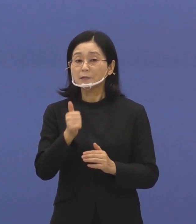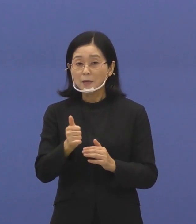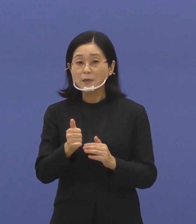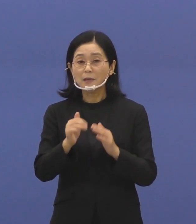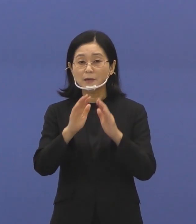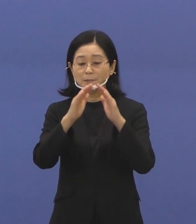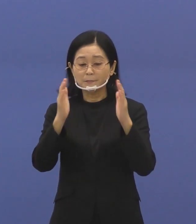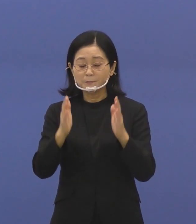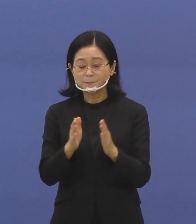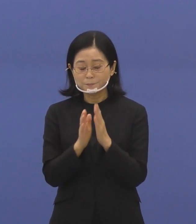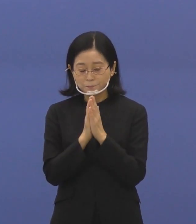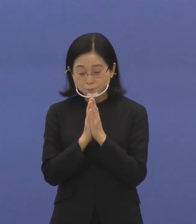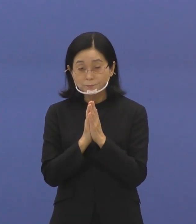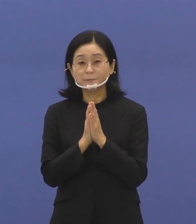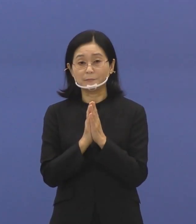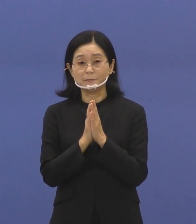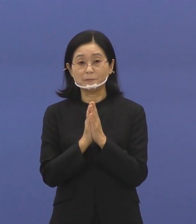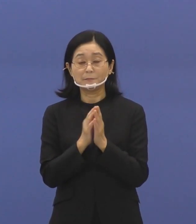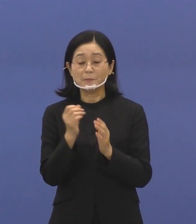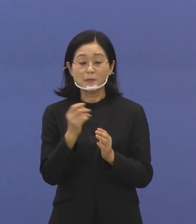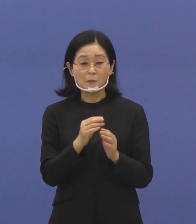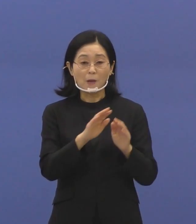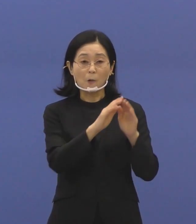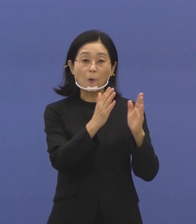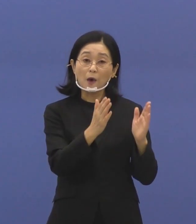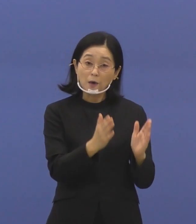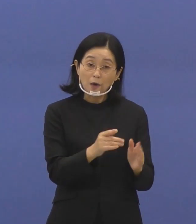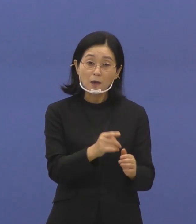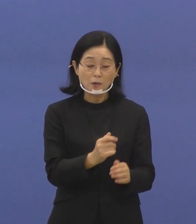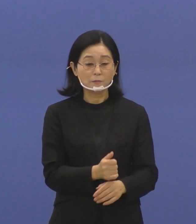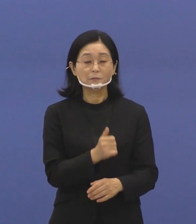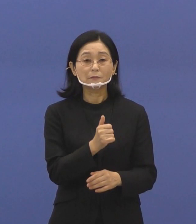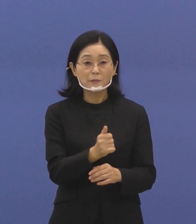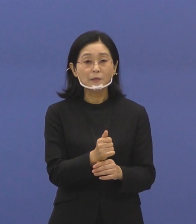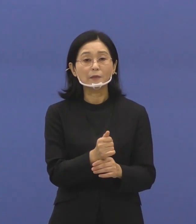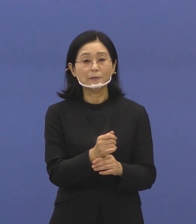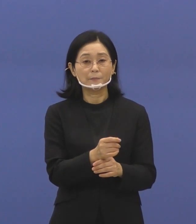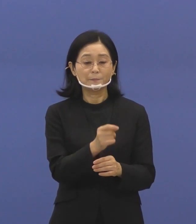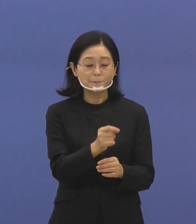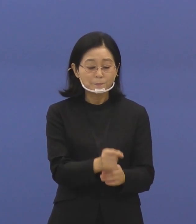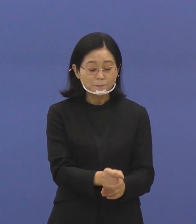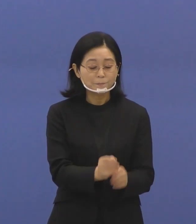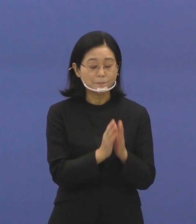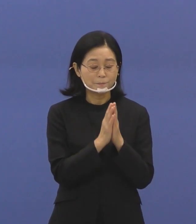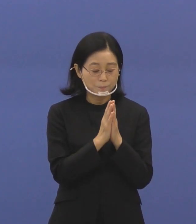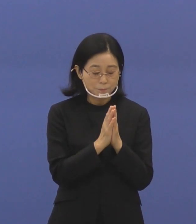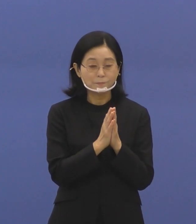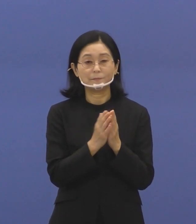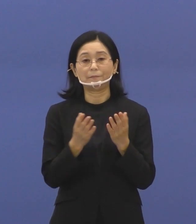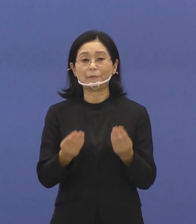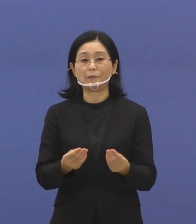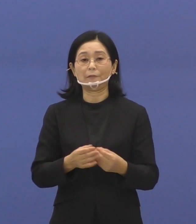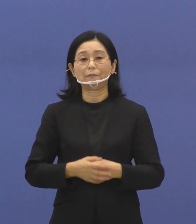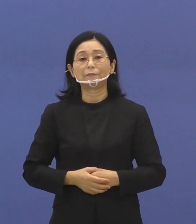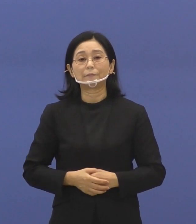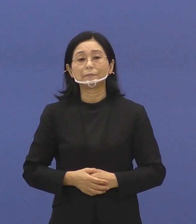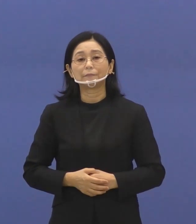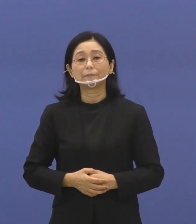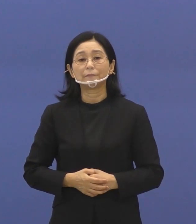お大事に行ってお墓参りをしたり、そうですね、あと